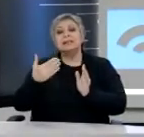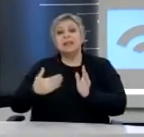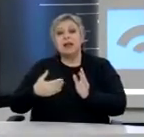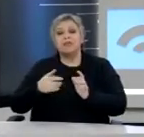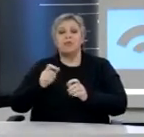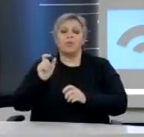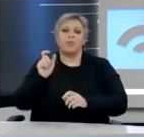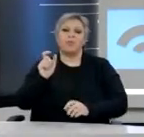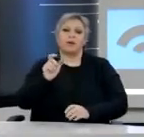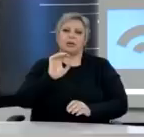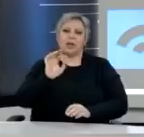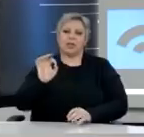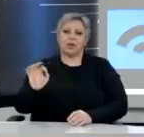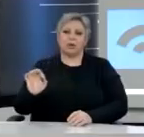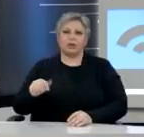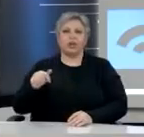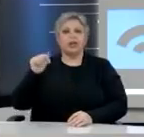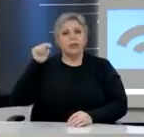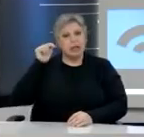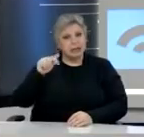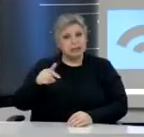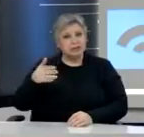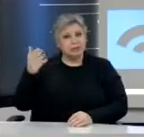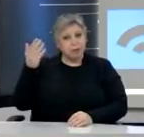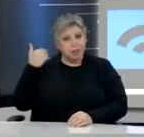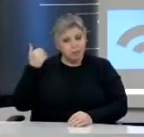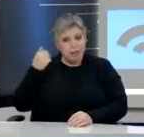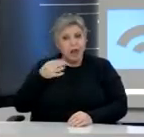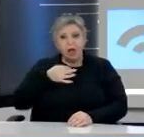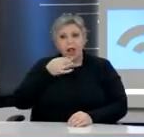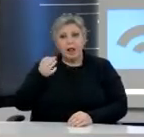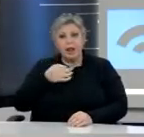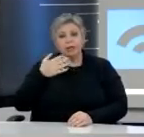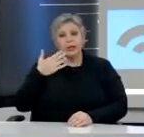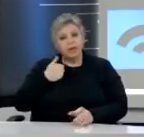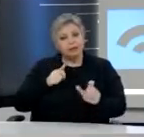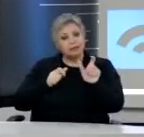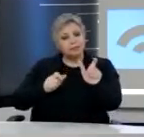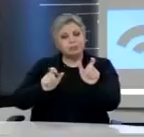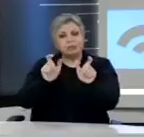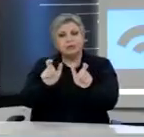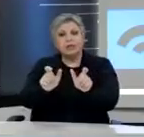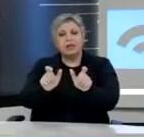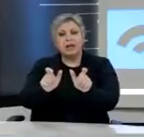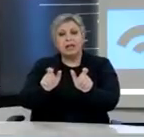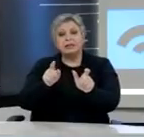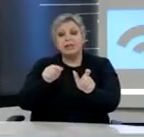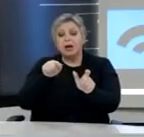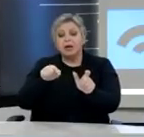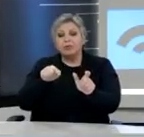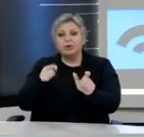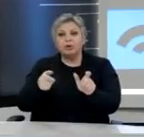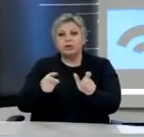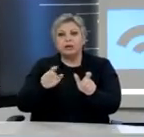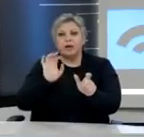ονομασίας με γεωγραφικό προσδιορισμό υπό τον όρο Μακεδονία. Αυτή ήταν η θέση σας. Και τώρα που εμείς προσπαθούμε να λύσουμε ένα κρίσιμο